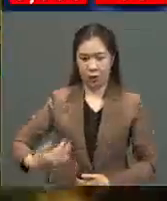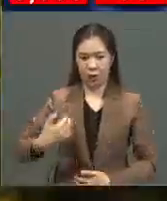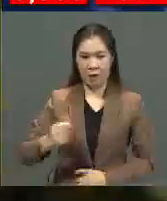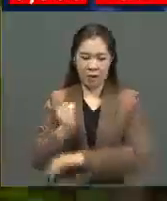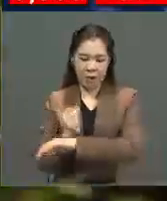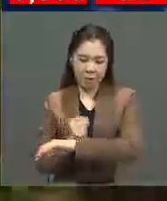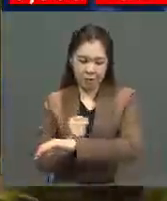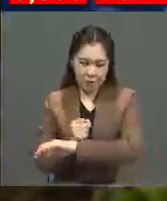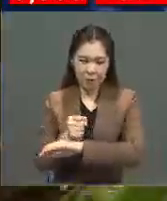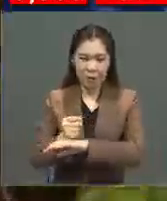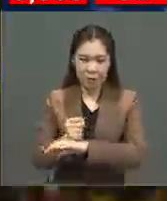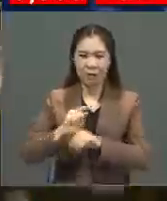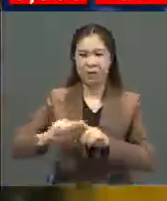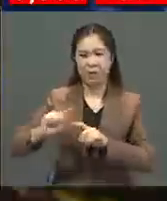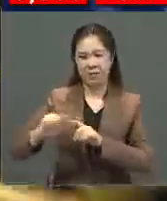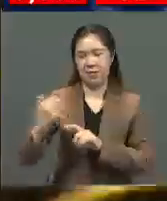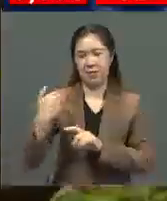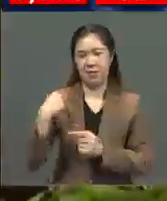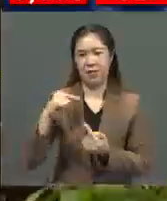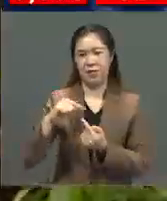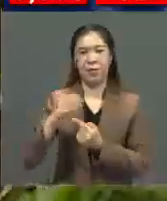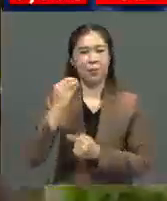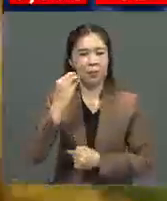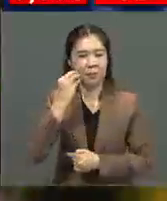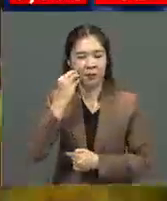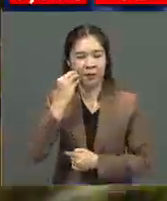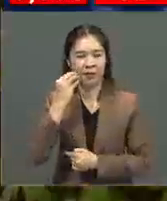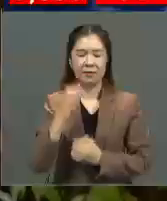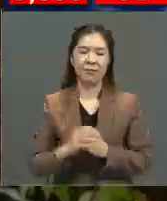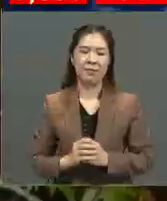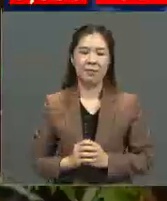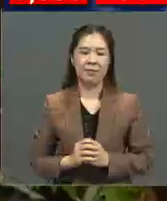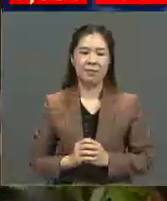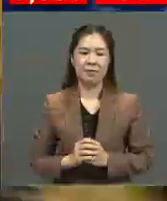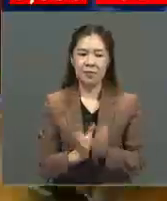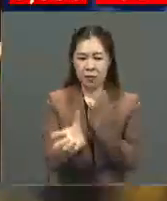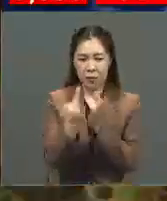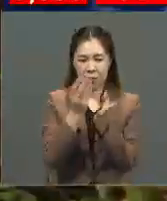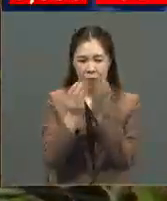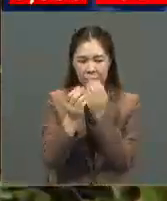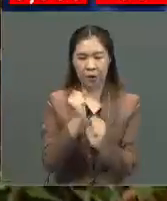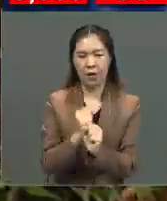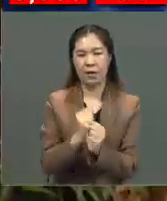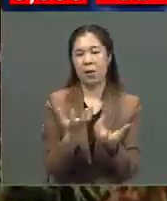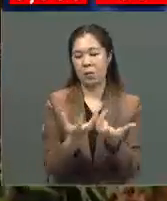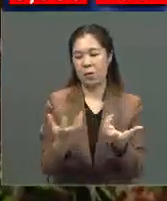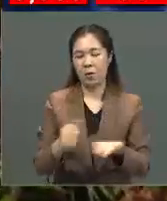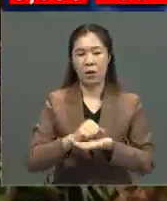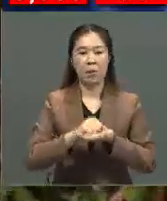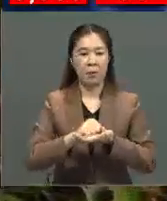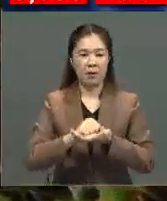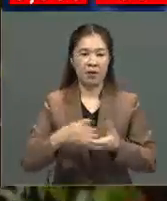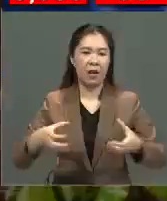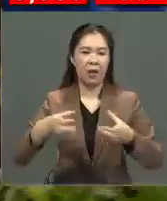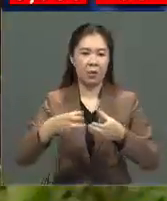ประคบธัญพืชและวิสาหกิจชุมชนบ้านทูบหอมสมุนไพรพร้อมทั้งร่วมเรียนรู้การผลิตสินค้าและการให้บริการของกลุ่ม